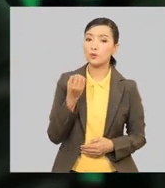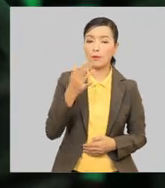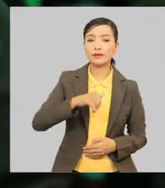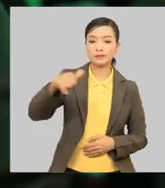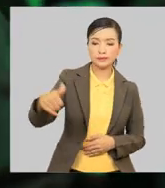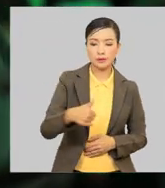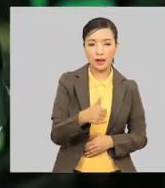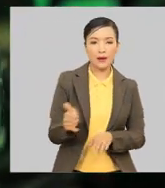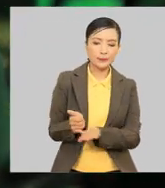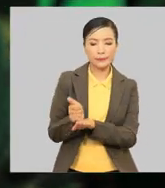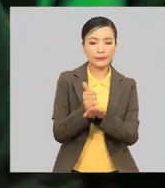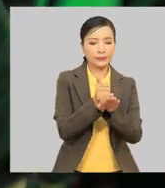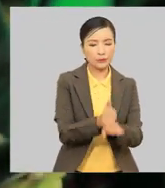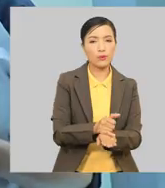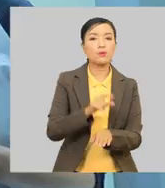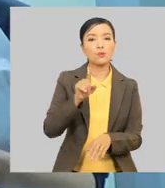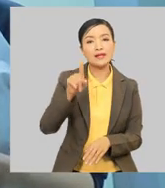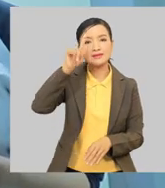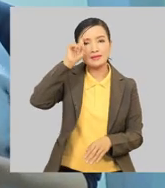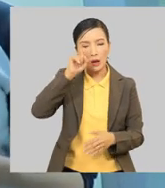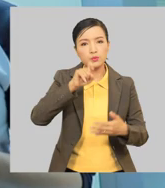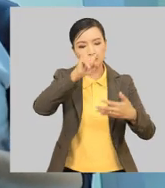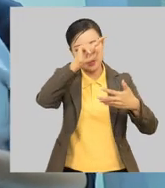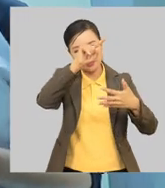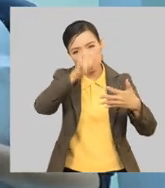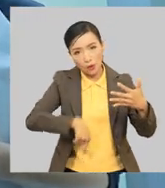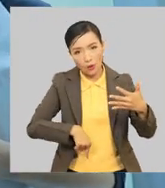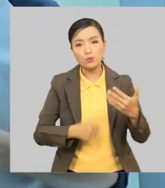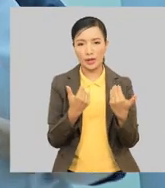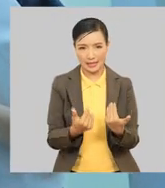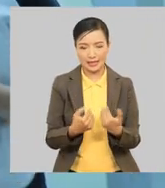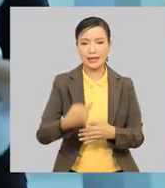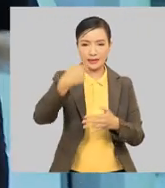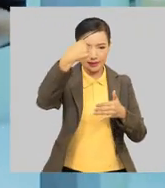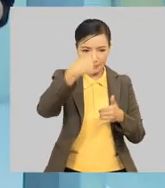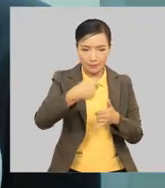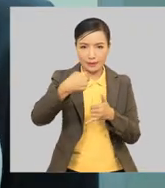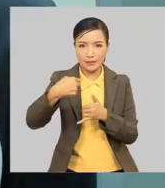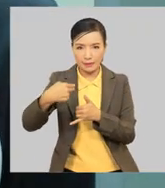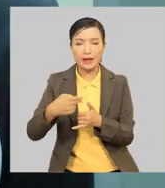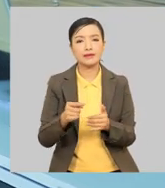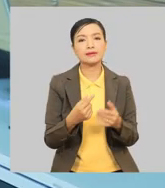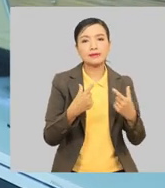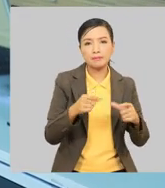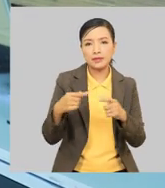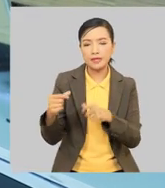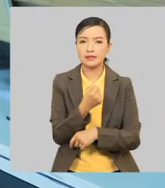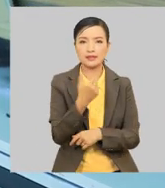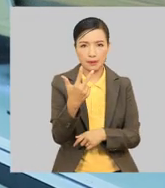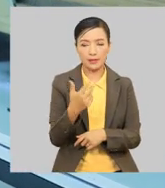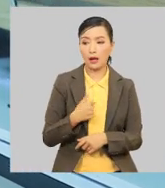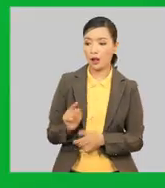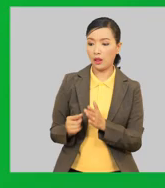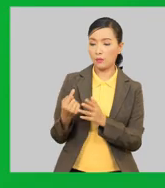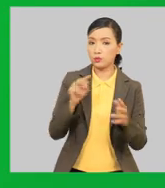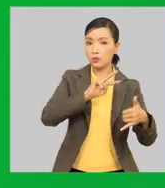น้องชมพู่จะมาอัดทุกวันเสาร์ แล้วอย่างวันนี้เนี่ยอัดกี่เทปครับ วันนี้อัด3เทปค่ะ 3เทปเลยโดยสายงานที่พี่ดูแลน้องตั้งแต่เมื่อ